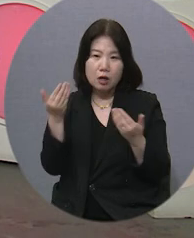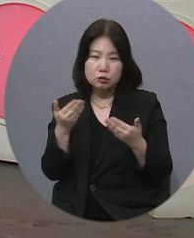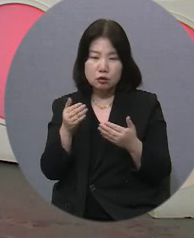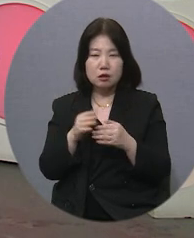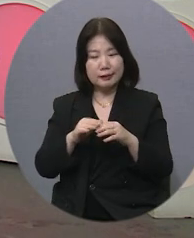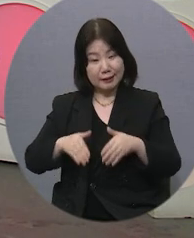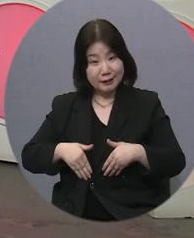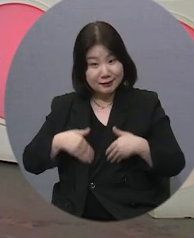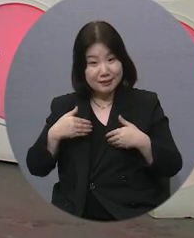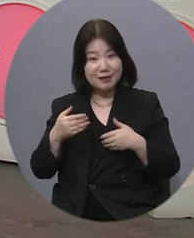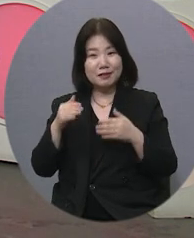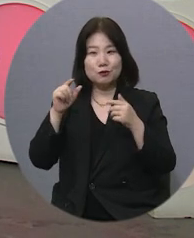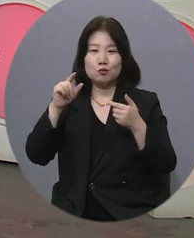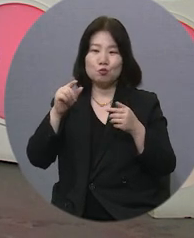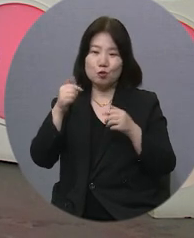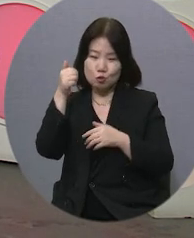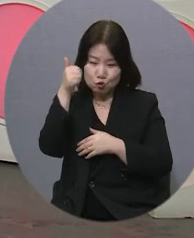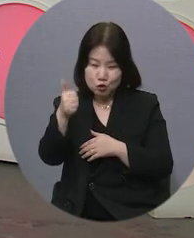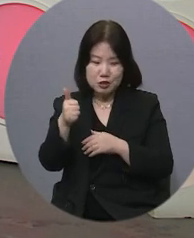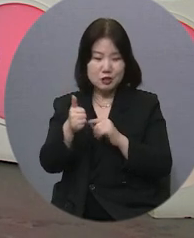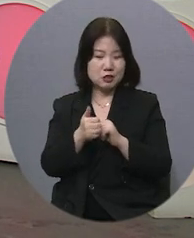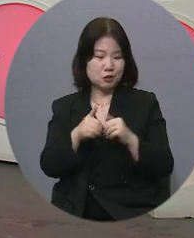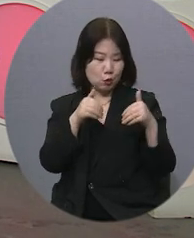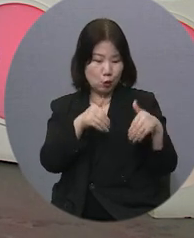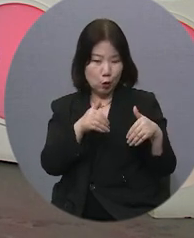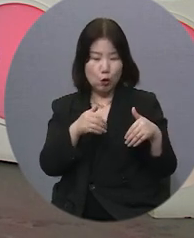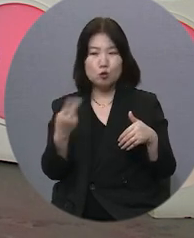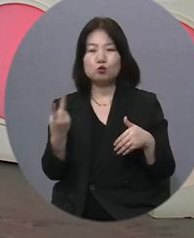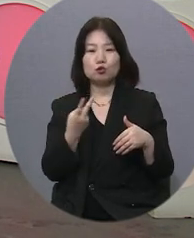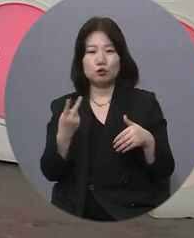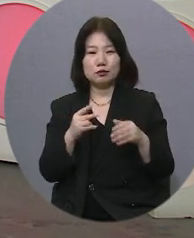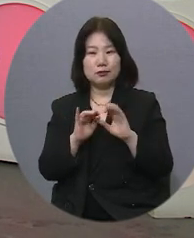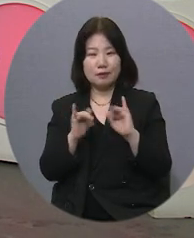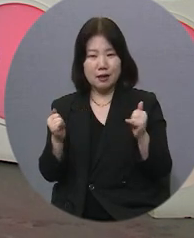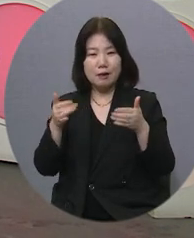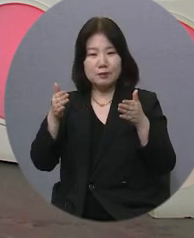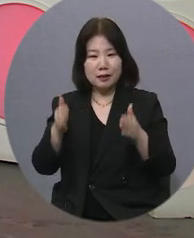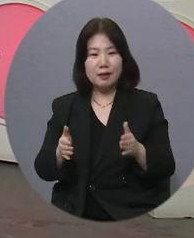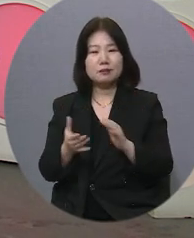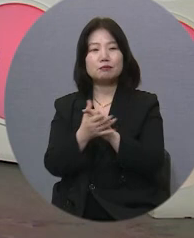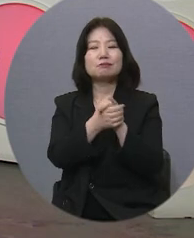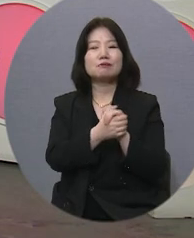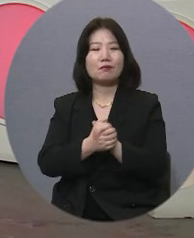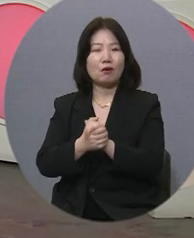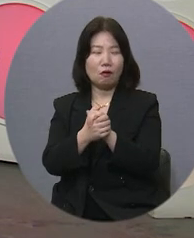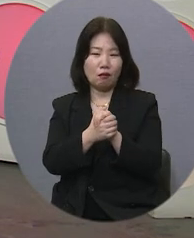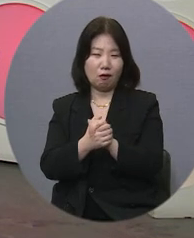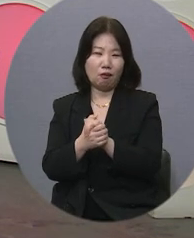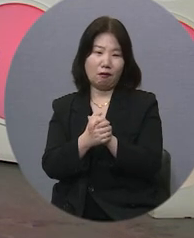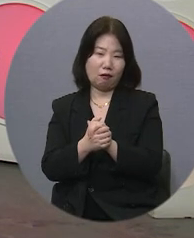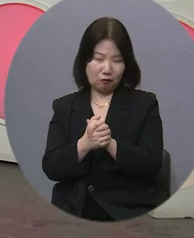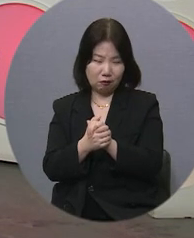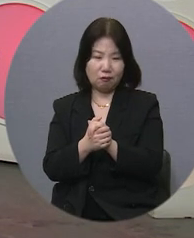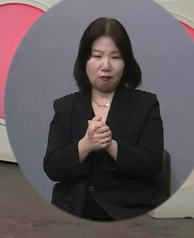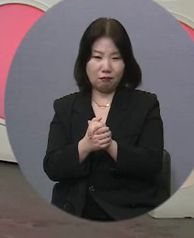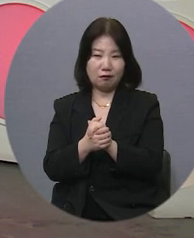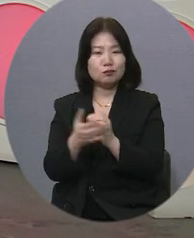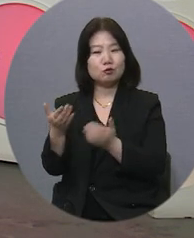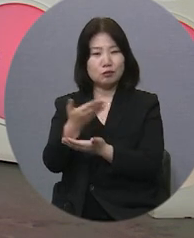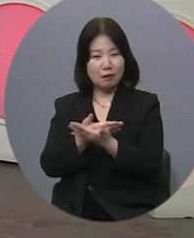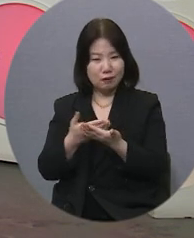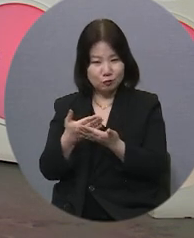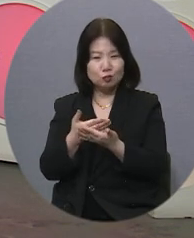주인과 어떤 그 직원과의 어떤 관계를 떠나서 사람의 정으로 이렇게 또